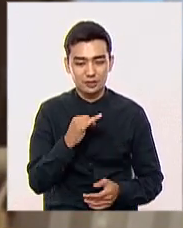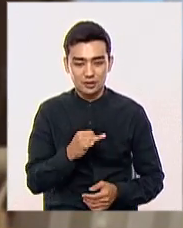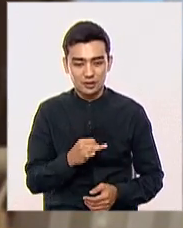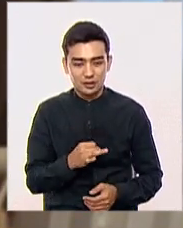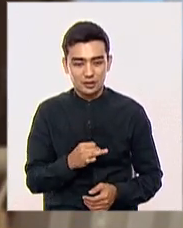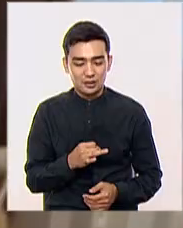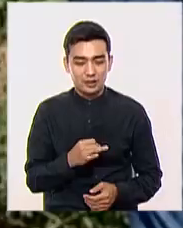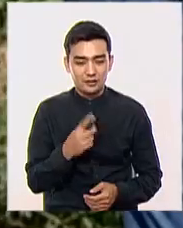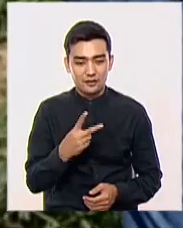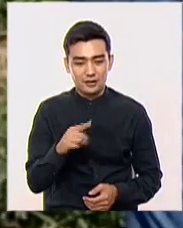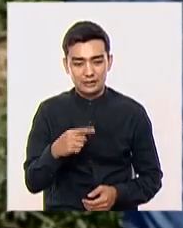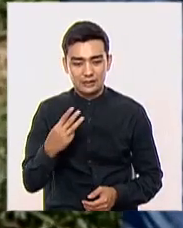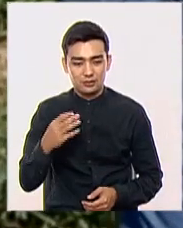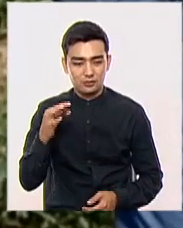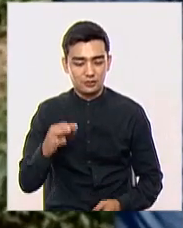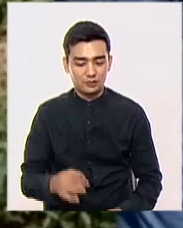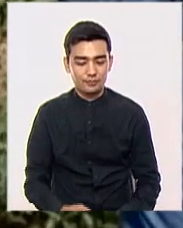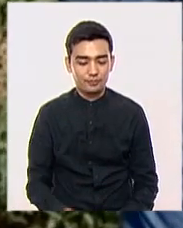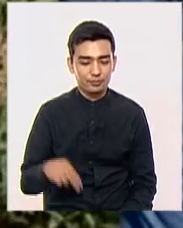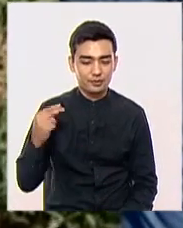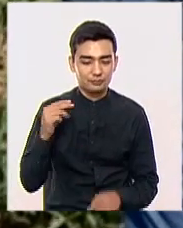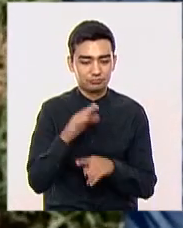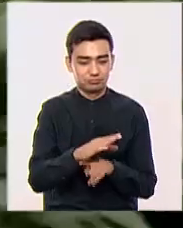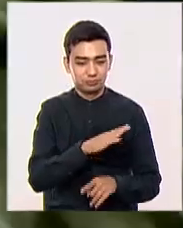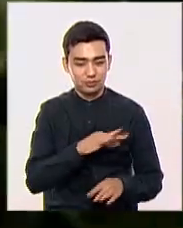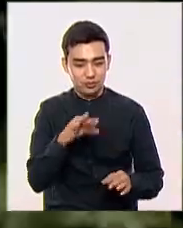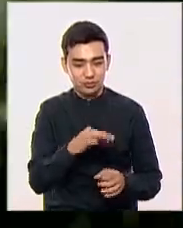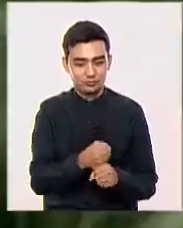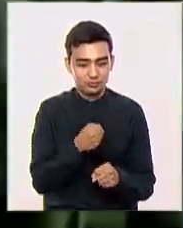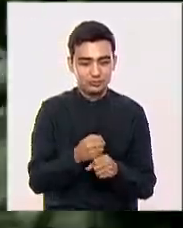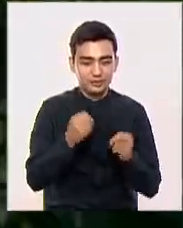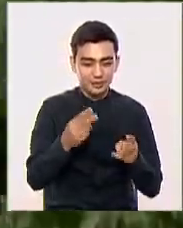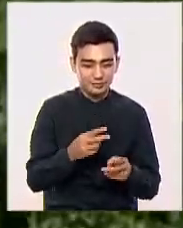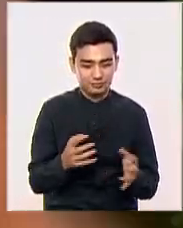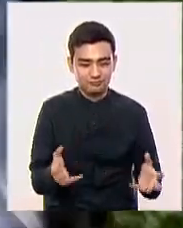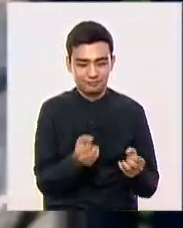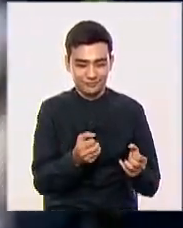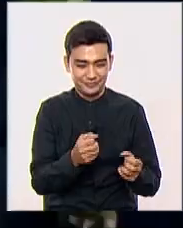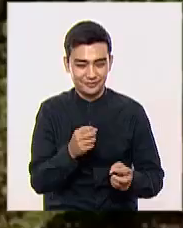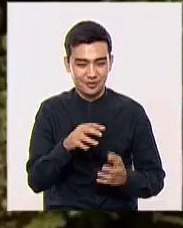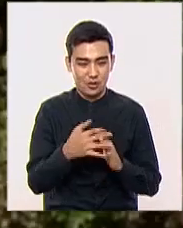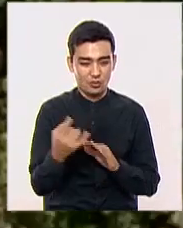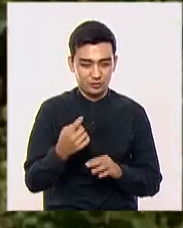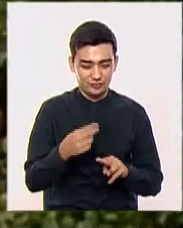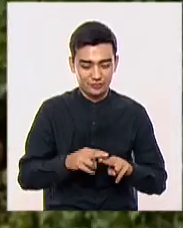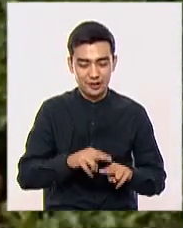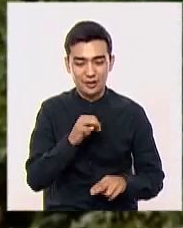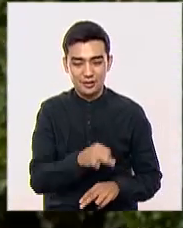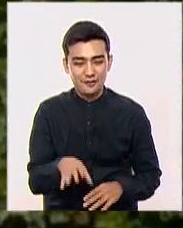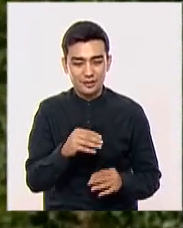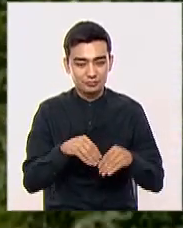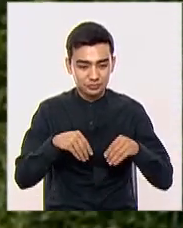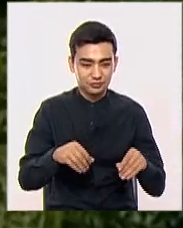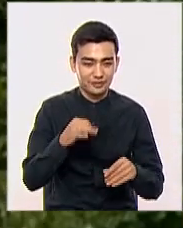это 2-3%. Президент поручил разработать механизмы поддержки фермеров. Крестьяне говорят, кроме семян, удобрений